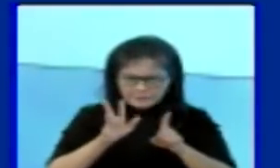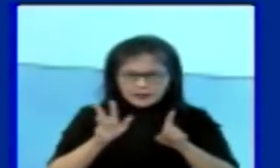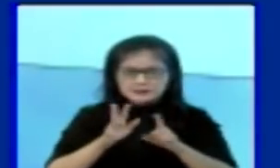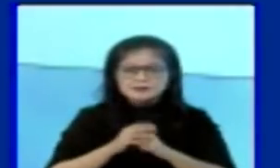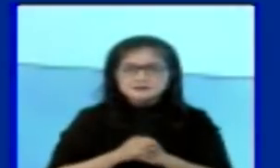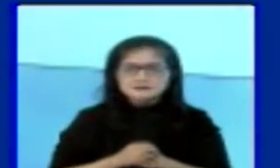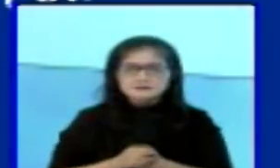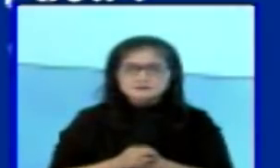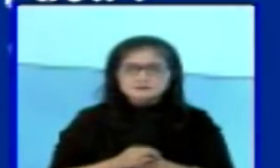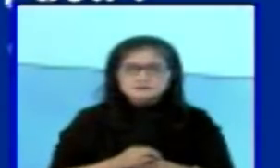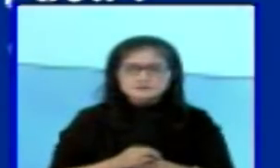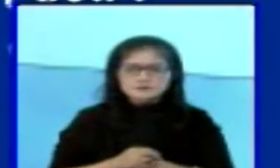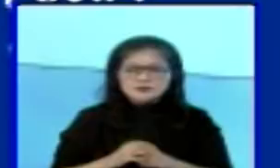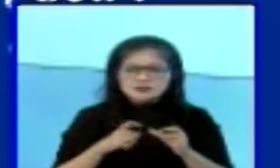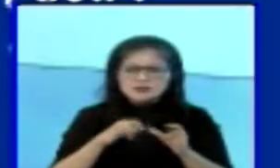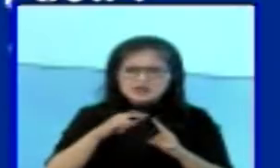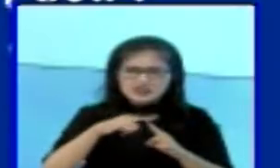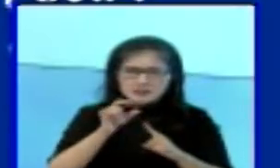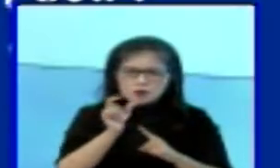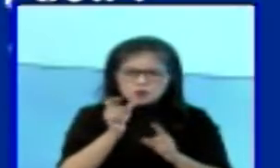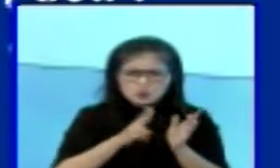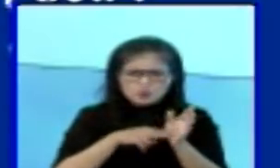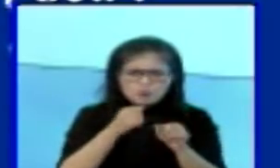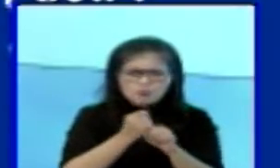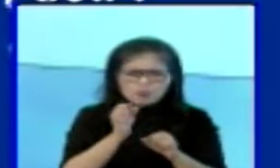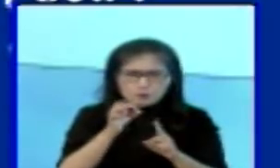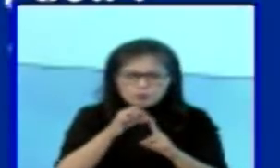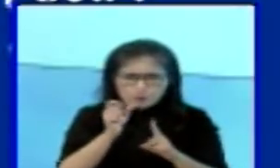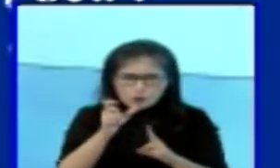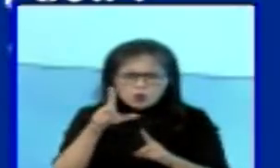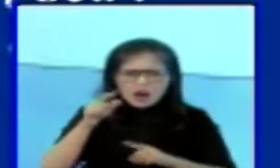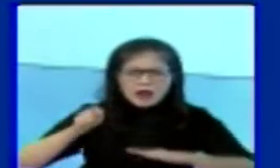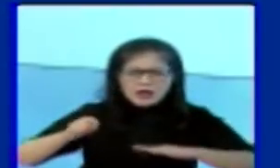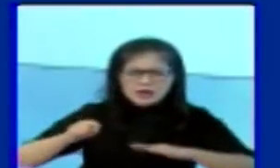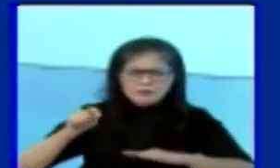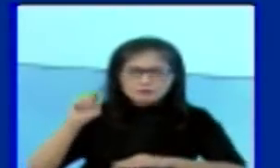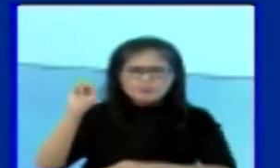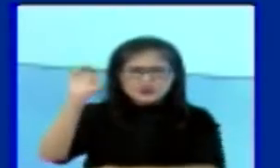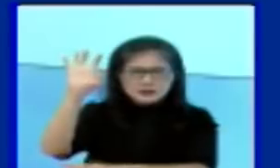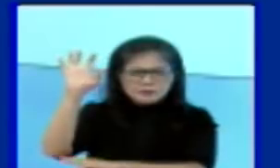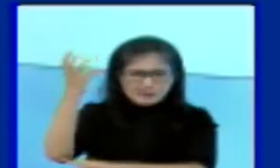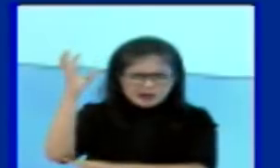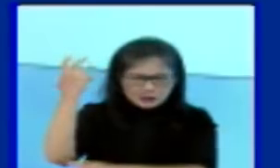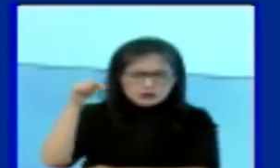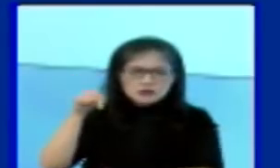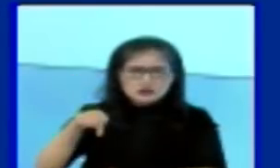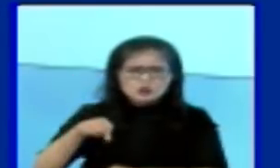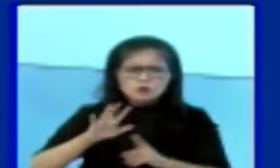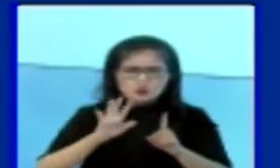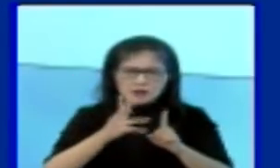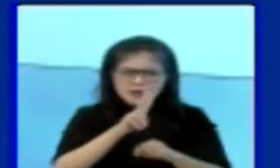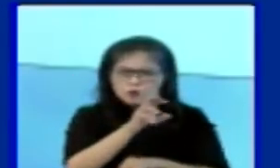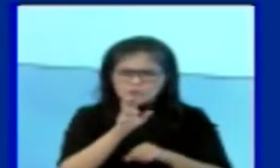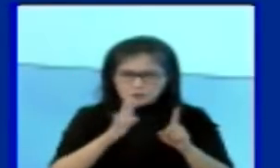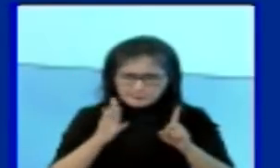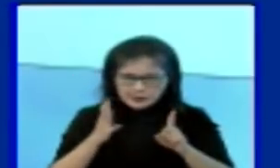Manahan MP Sitompul, Hakim Konstitusi, yang pernah menjabat sebagai Hakim Tinggi Manado 2010. Saldi Isra, Hakim Konstitusi,